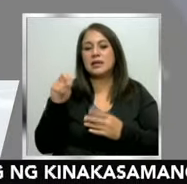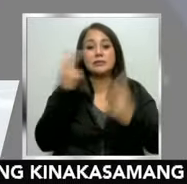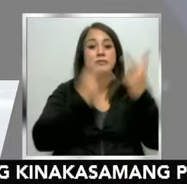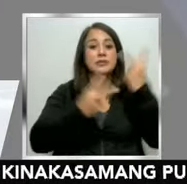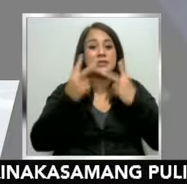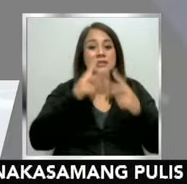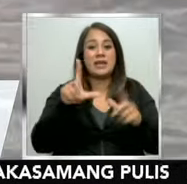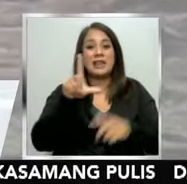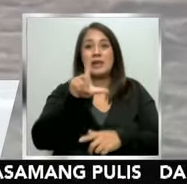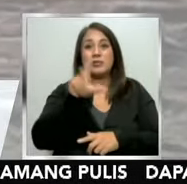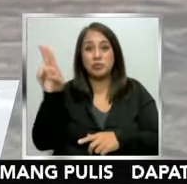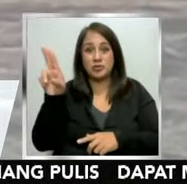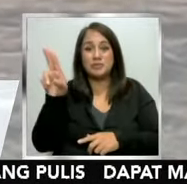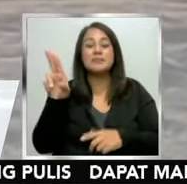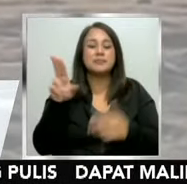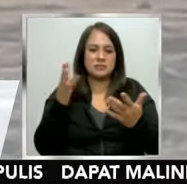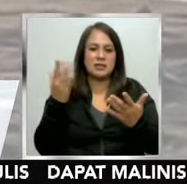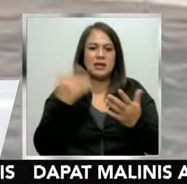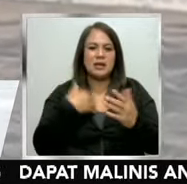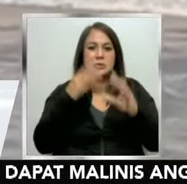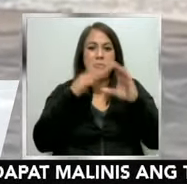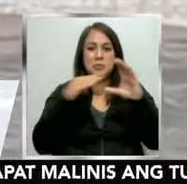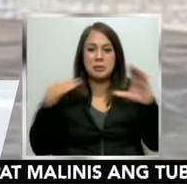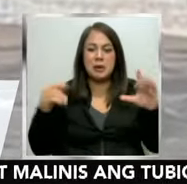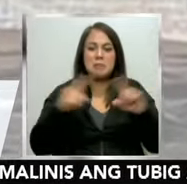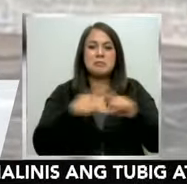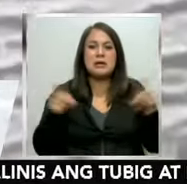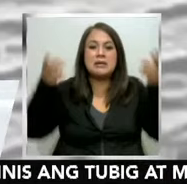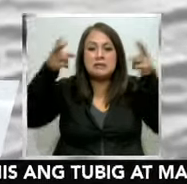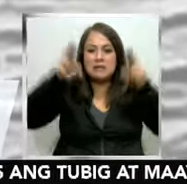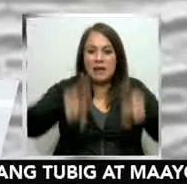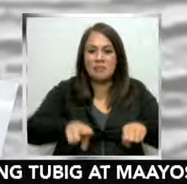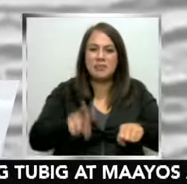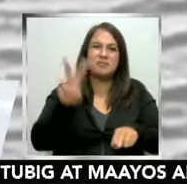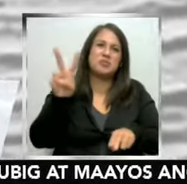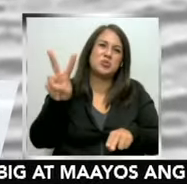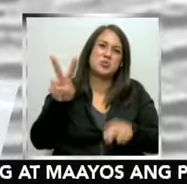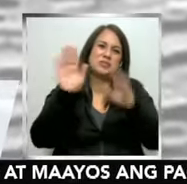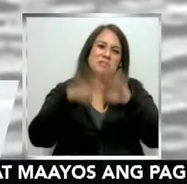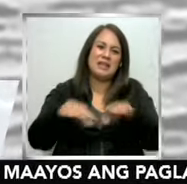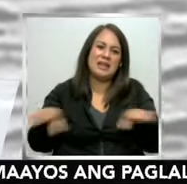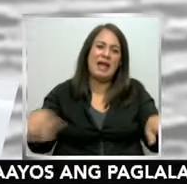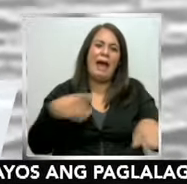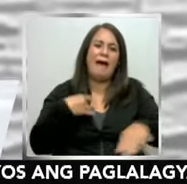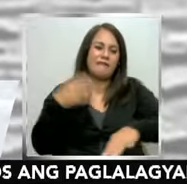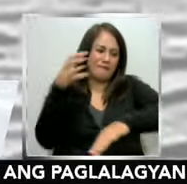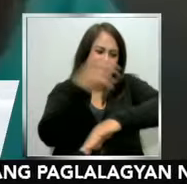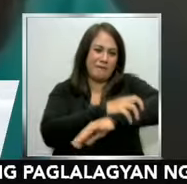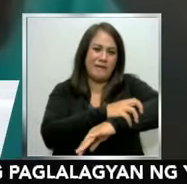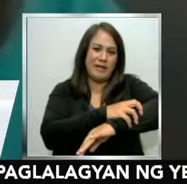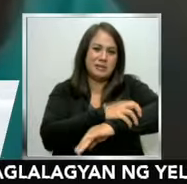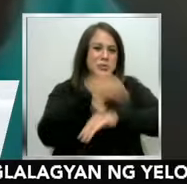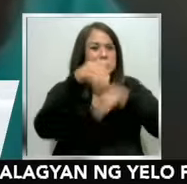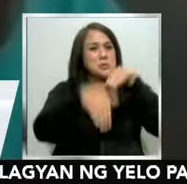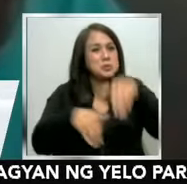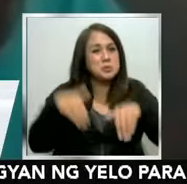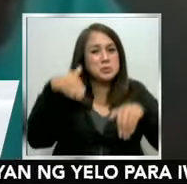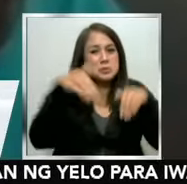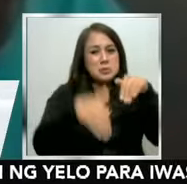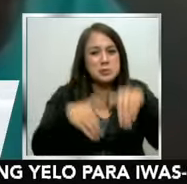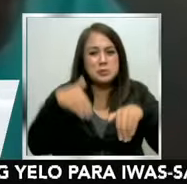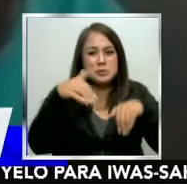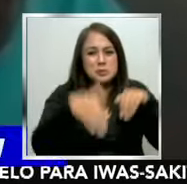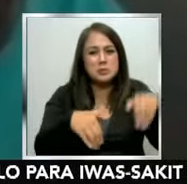break. Pero ang dalawa sa mga anak, magkasunod na nadikya o nasalabay habang sila'y lumalangoy sa dagat. Suddenly